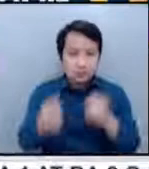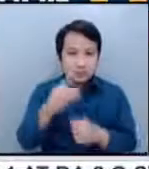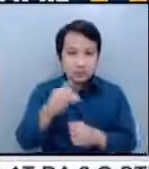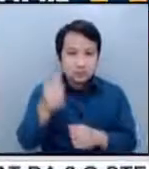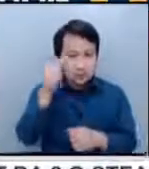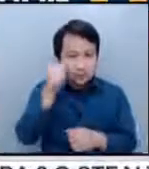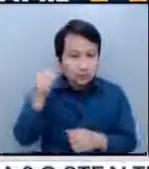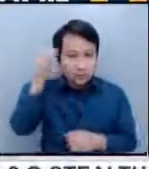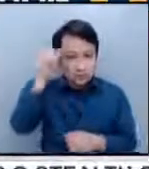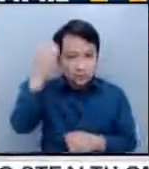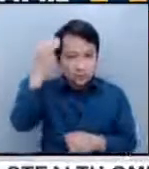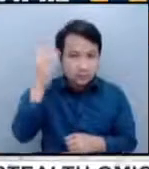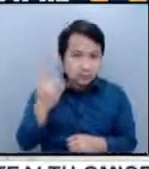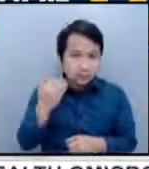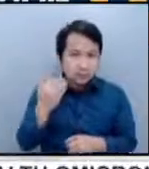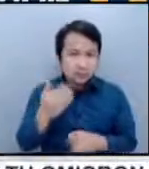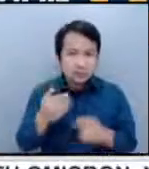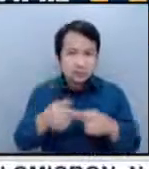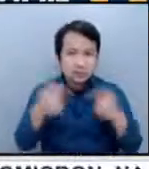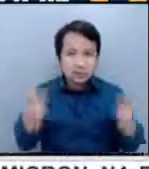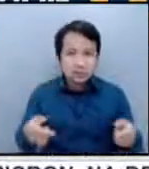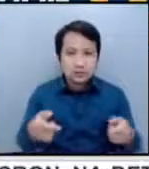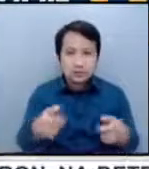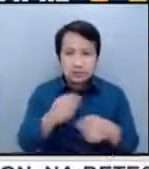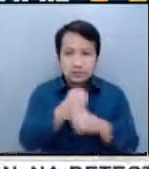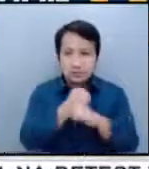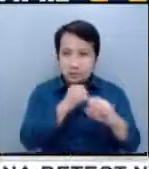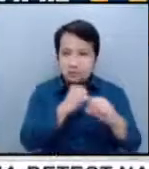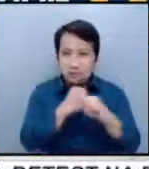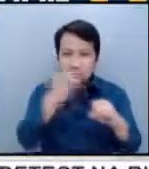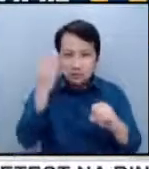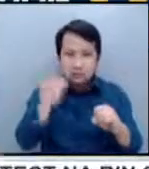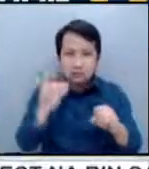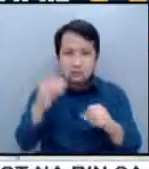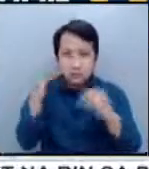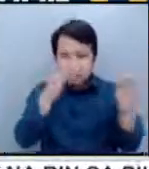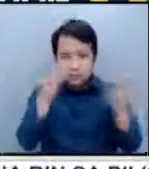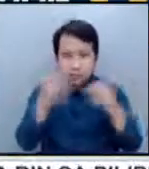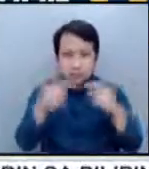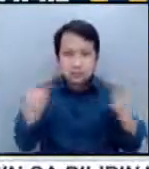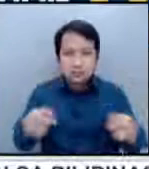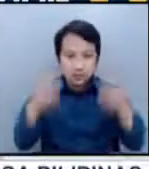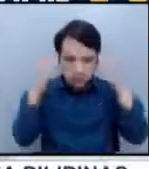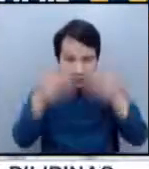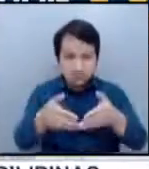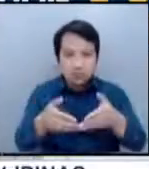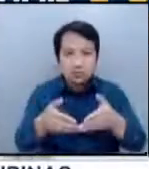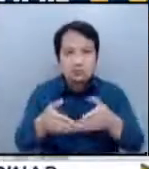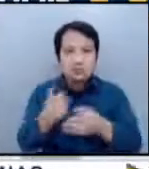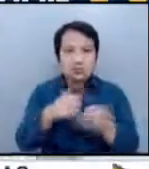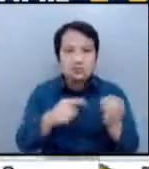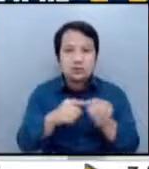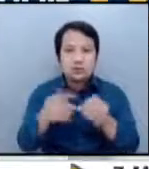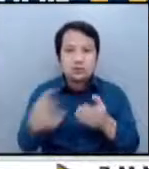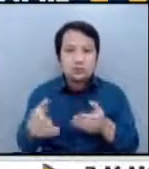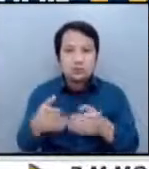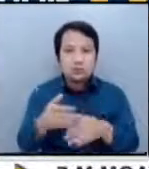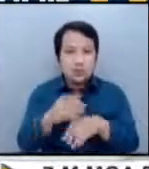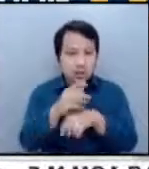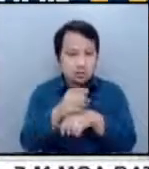umano ang anti-illegal drugs campaign ng administrasyon dahil hindi nabigyang pansin ang mga aspeto ng prevention